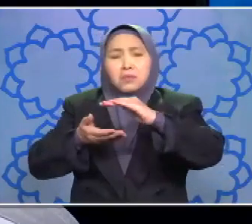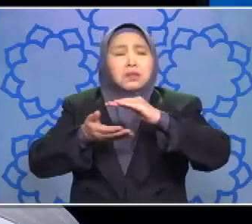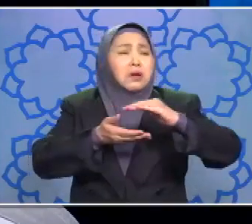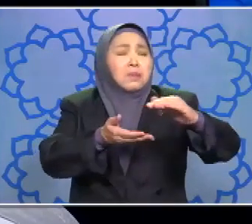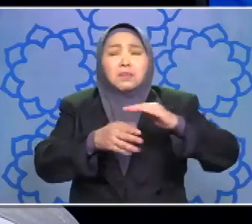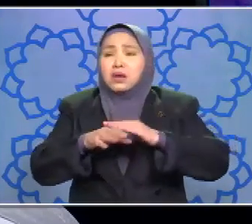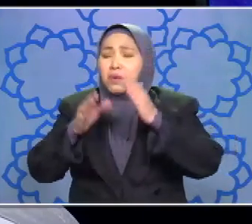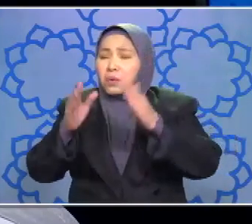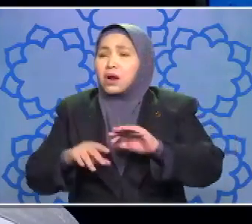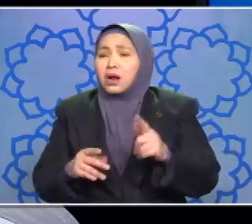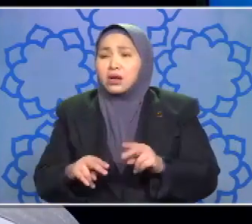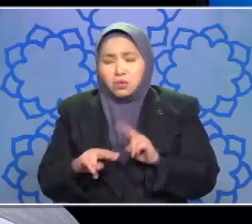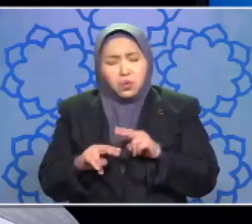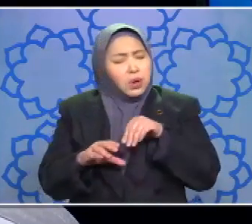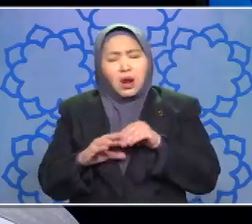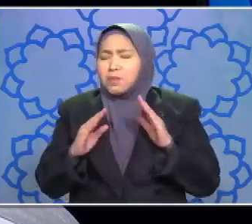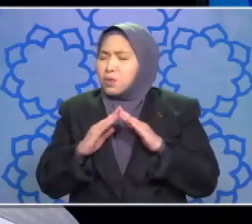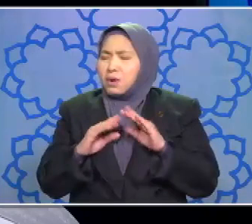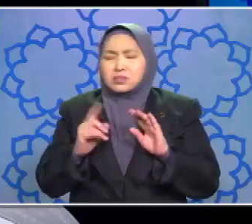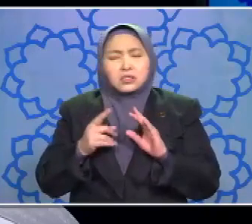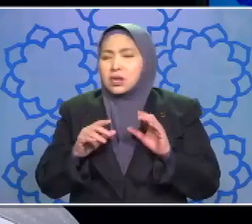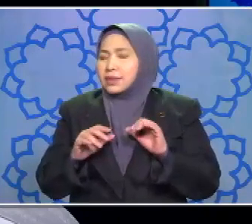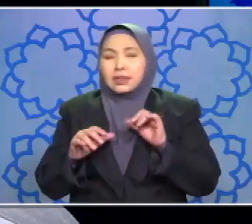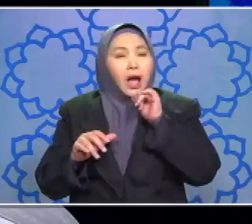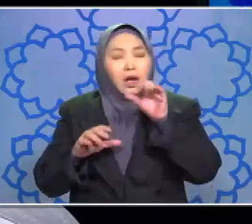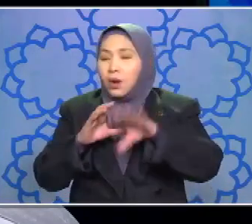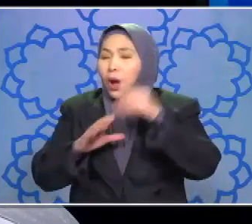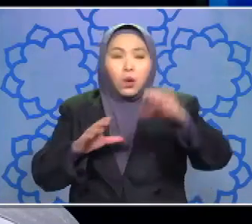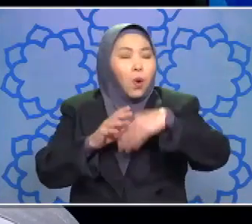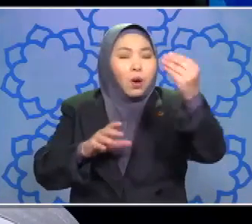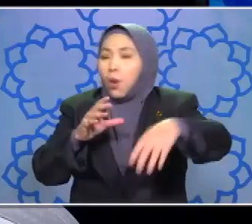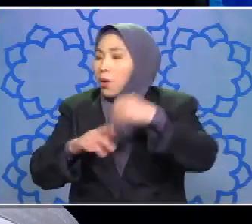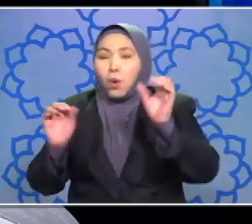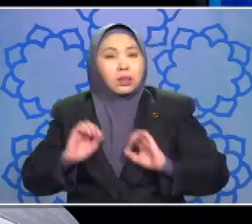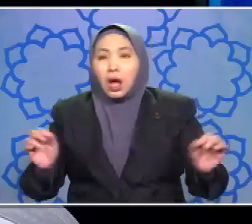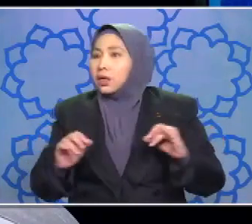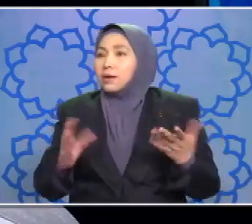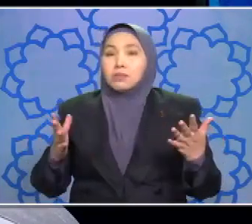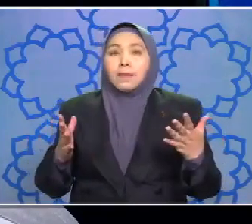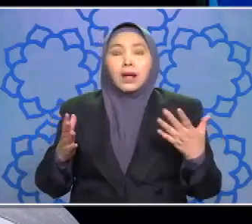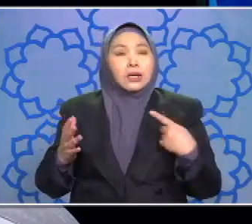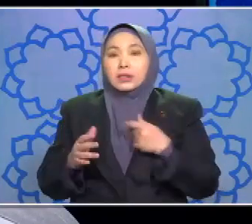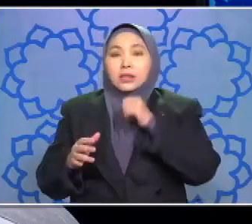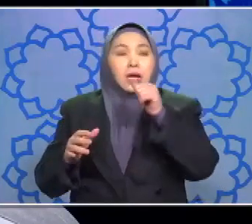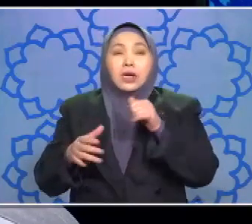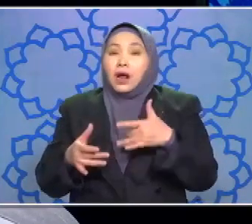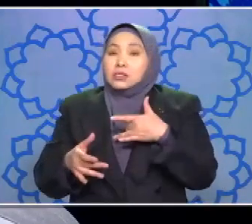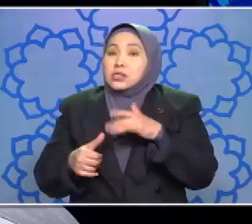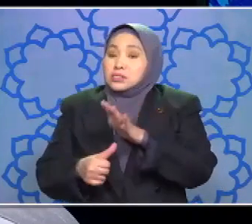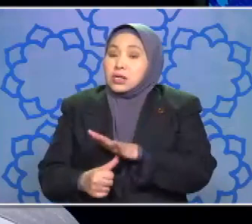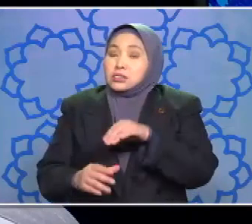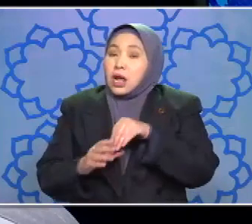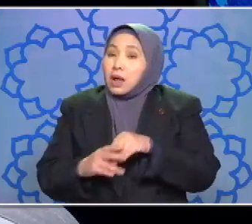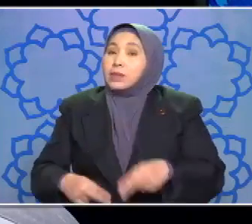lain. Ha, duduk, ya, duduk dalam rumah, tak ada keluar-keluar dah, dan tak ada lagi dah kita rasa stres dalam hidup kita. Betul. Jadi